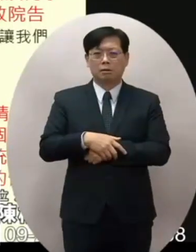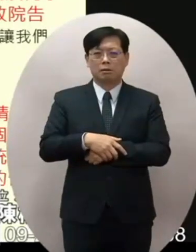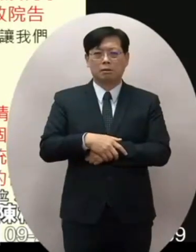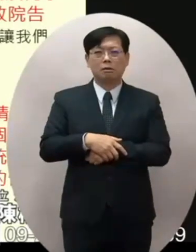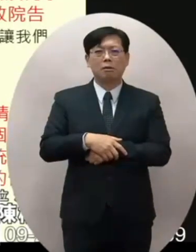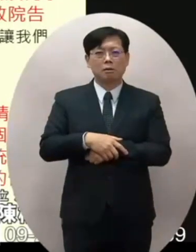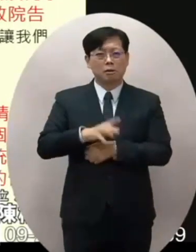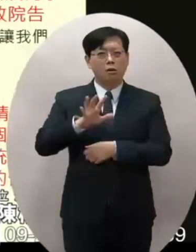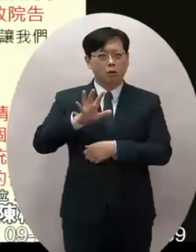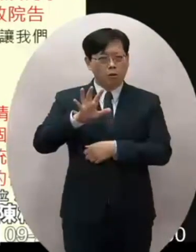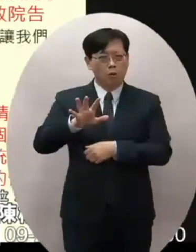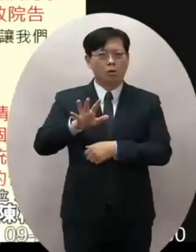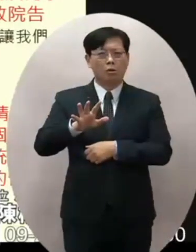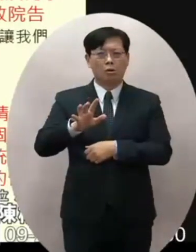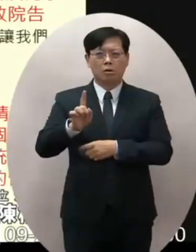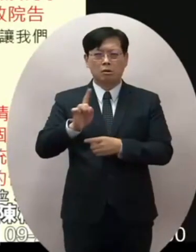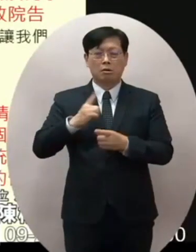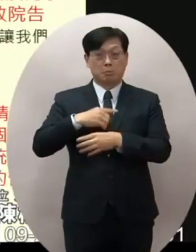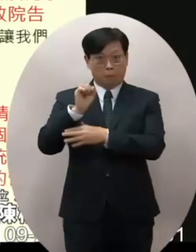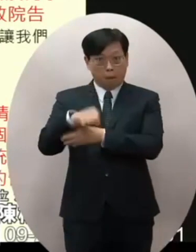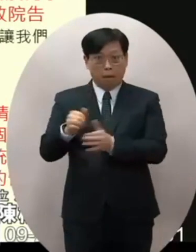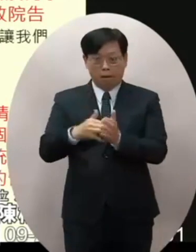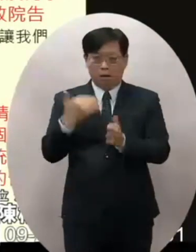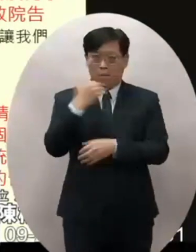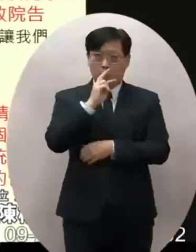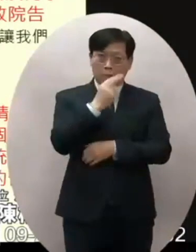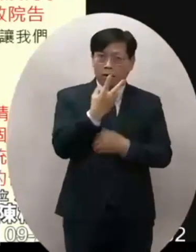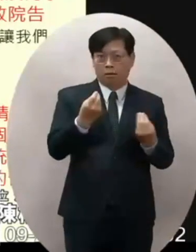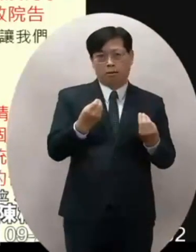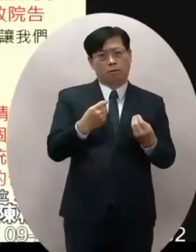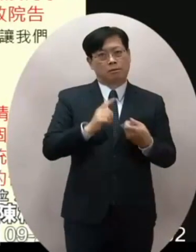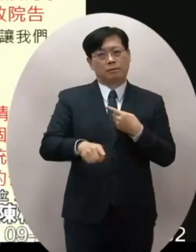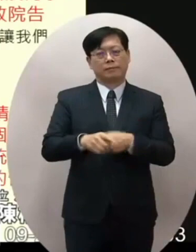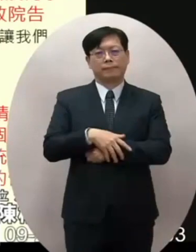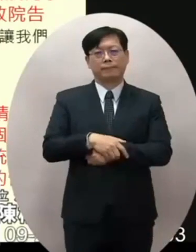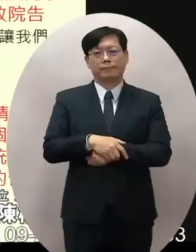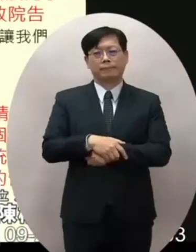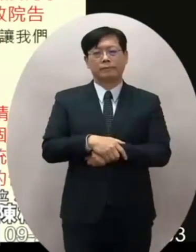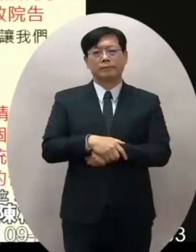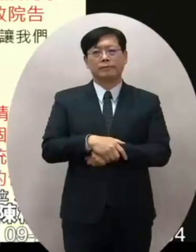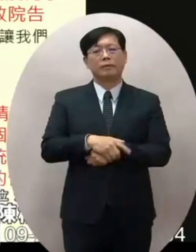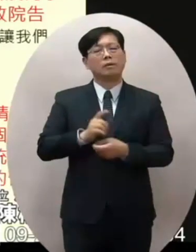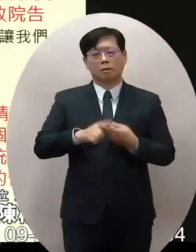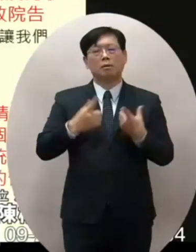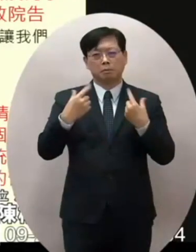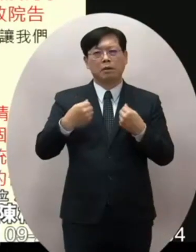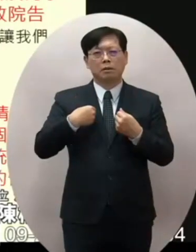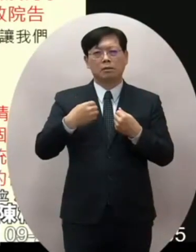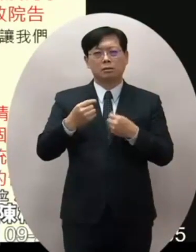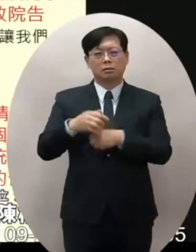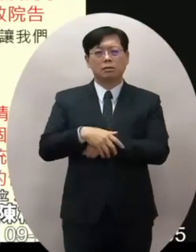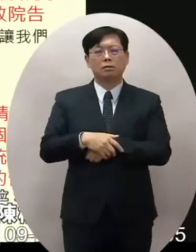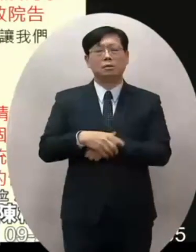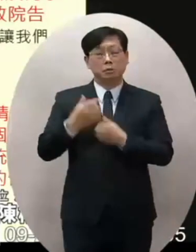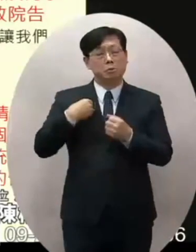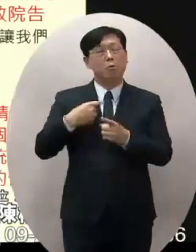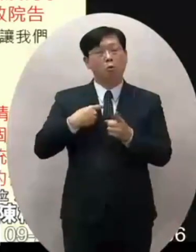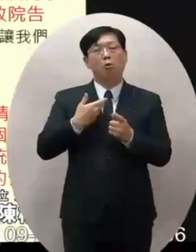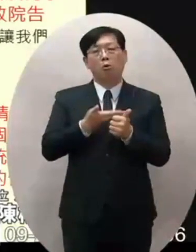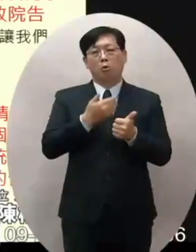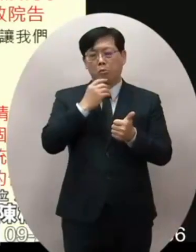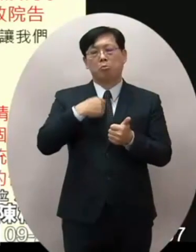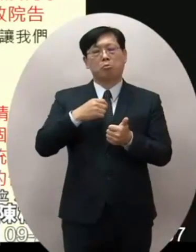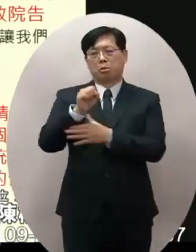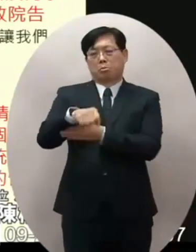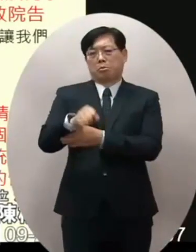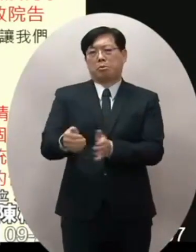好像有一些那个变成没有啊，就说这个变了，我本来好像可以对他可以说，哎，我给你一个 favor